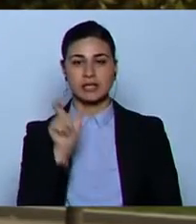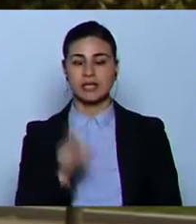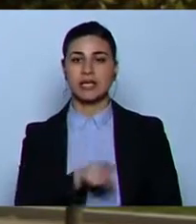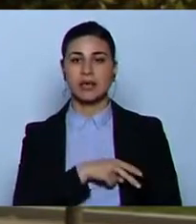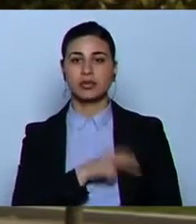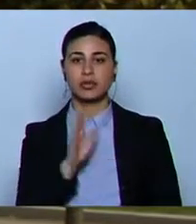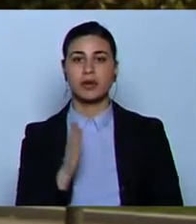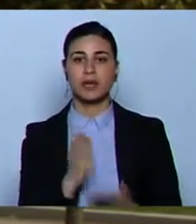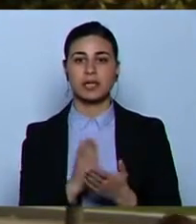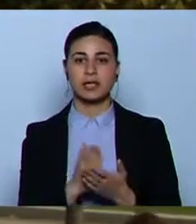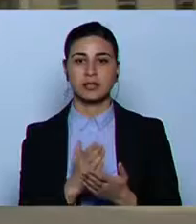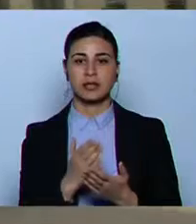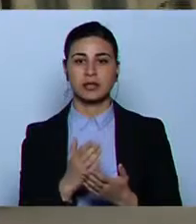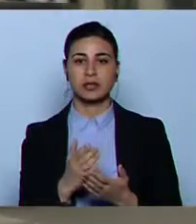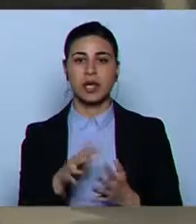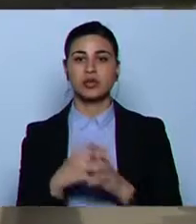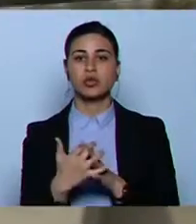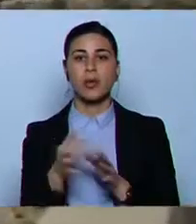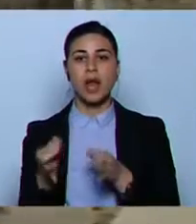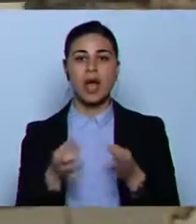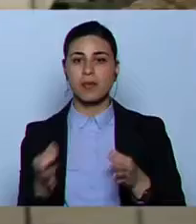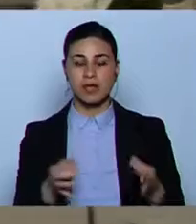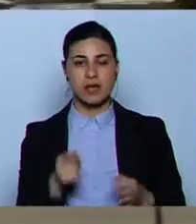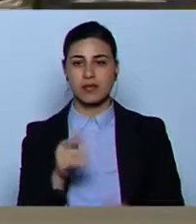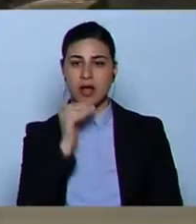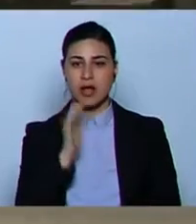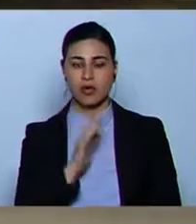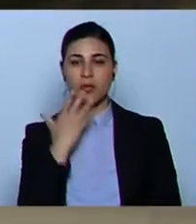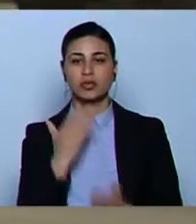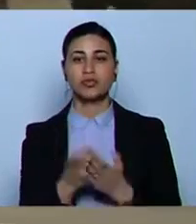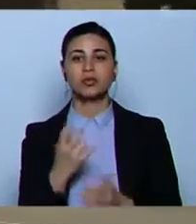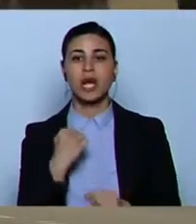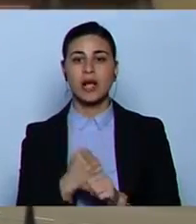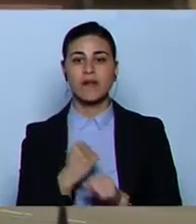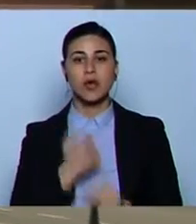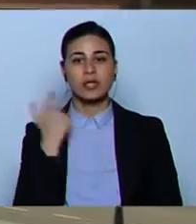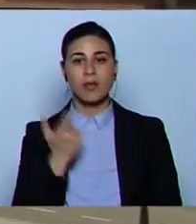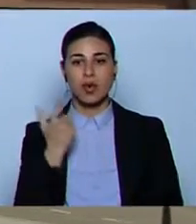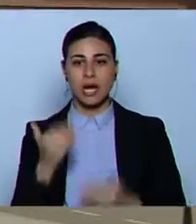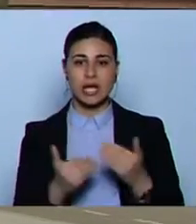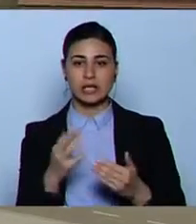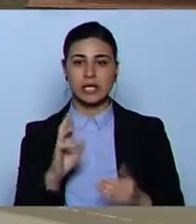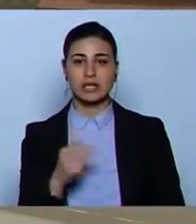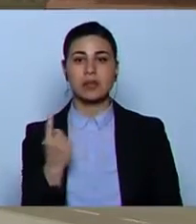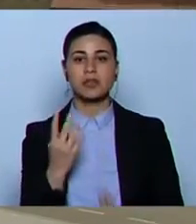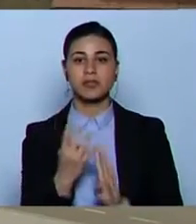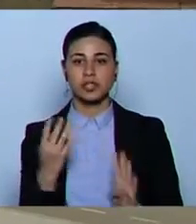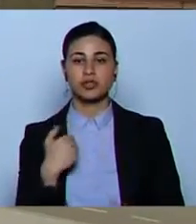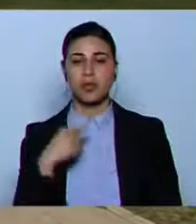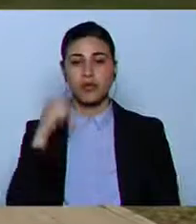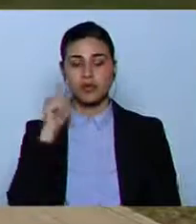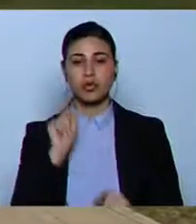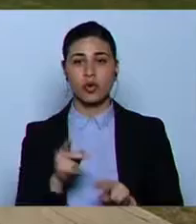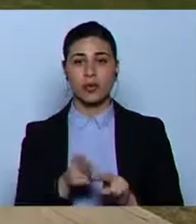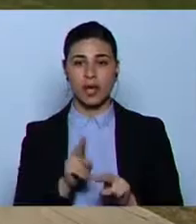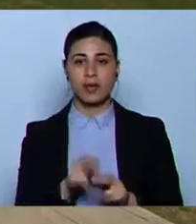ეყოლება მაგალითად ისეთ სოფლებს, როგორც არის 200 ამორჩეველი. ჩვენ უნდა გადავდგათ ნაბიჯები დემოკრატიისკენ და უპირველეს ყოვლისა მე ფიქრობ აი